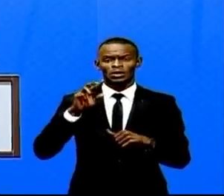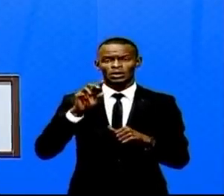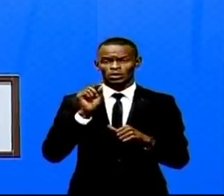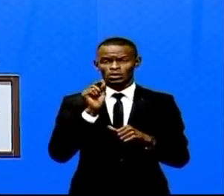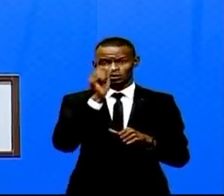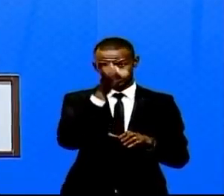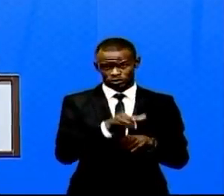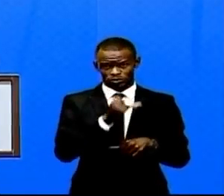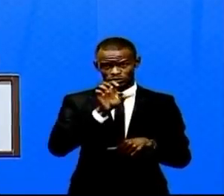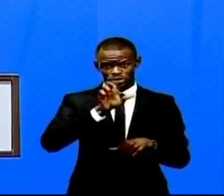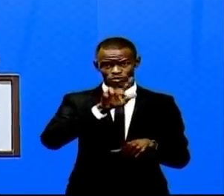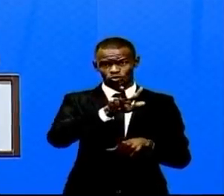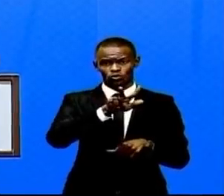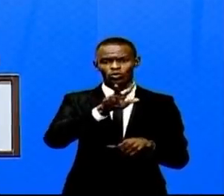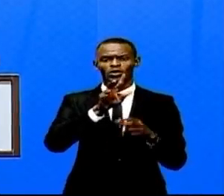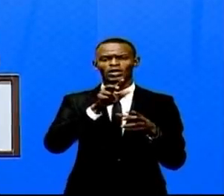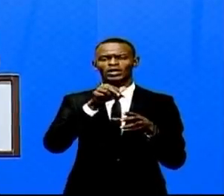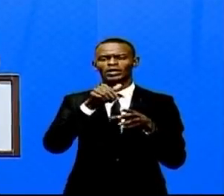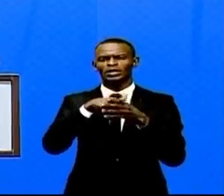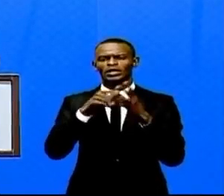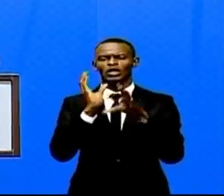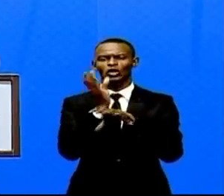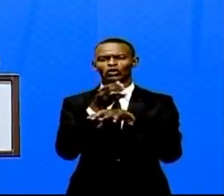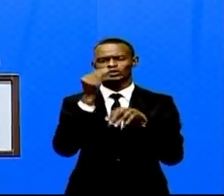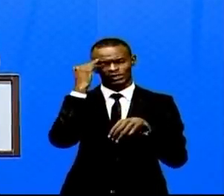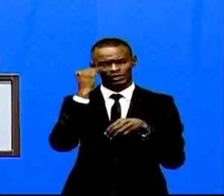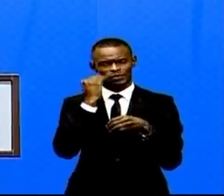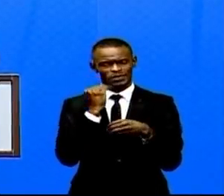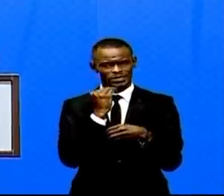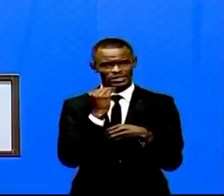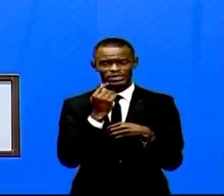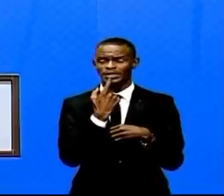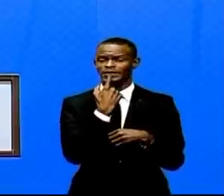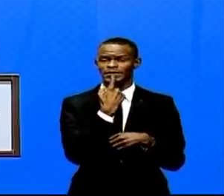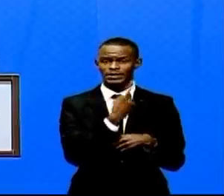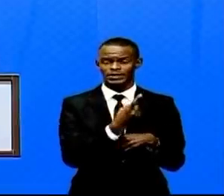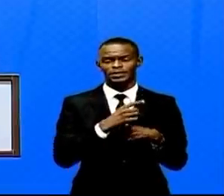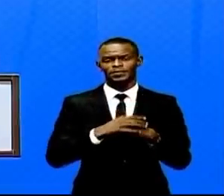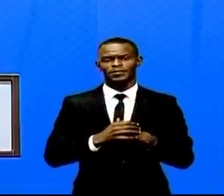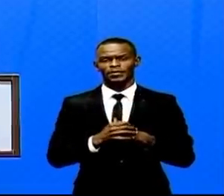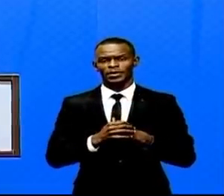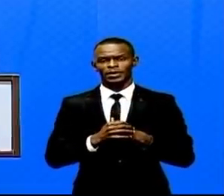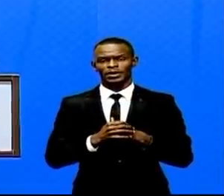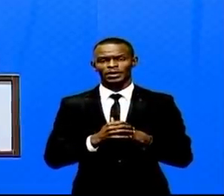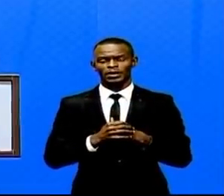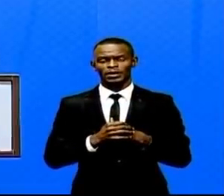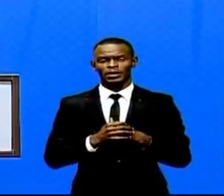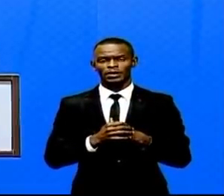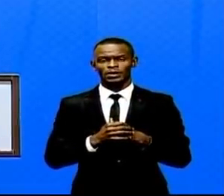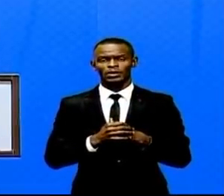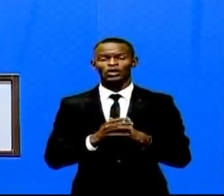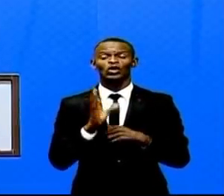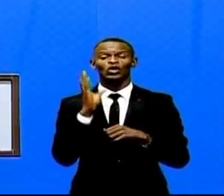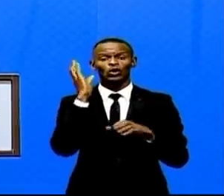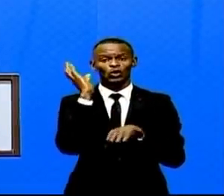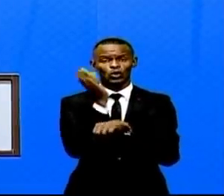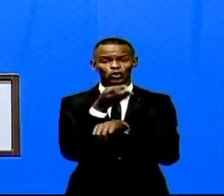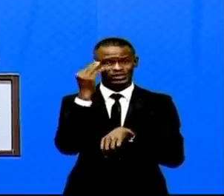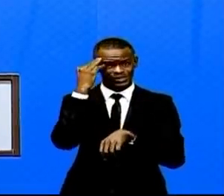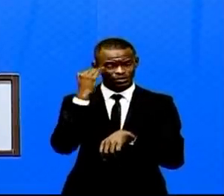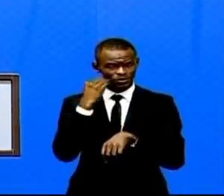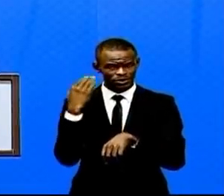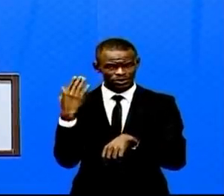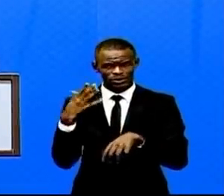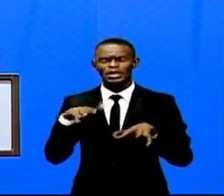à l'approbation d'un relevé des décisions du Conseil de ministres, le Conseil de ministres a adopté les relevés des décisions prises lors